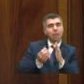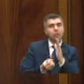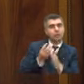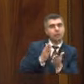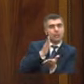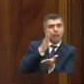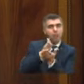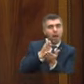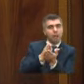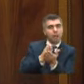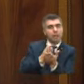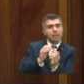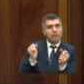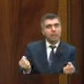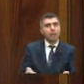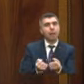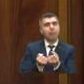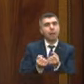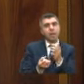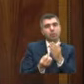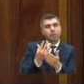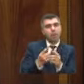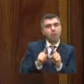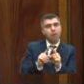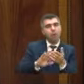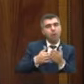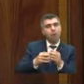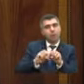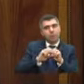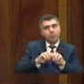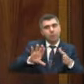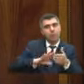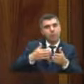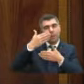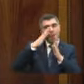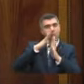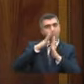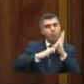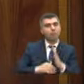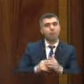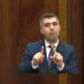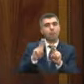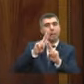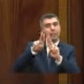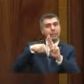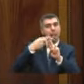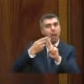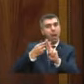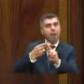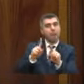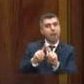ديمقراطي وتنموي جديد في الحياة الوطنية العامة، وتقديم أجوبة